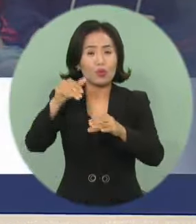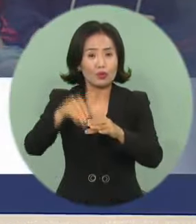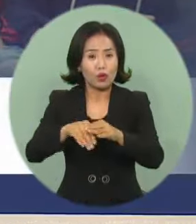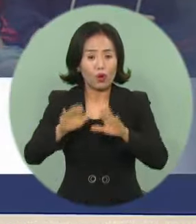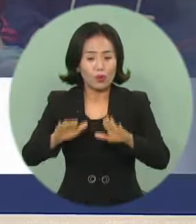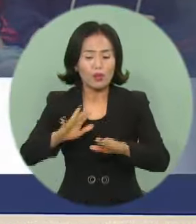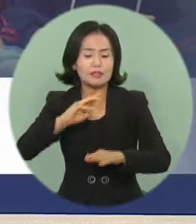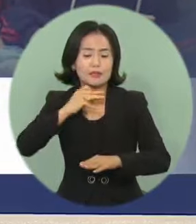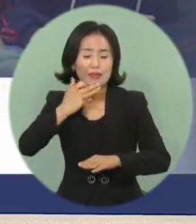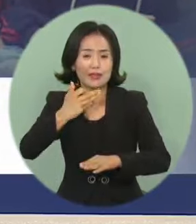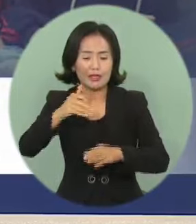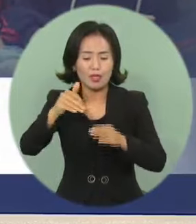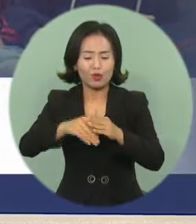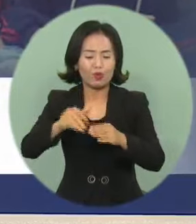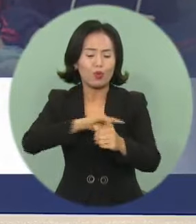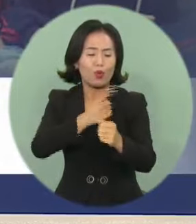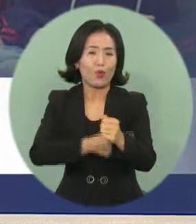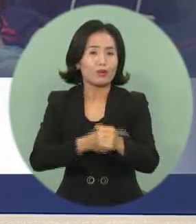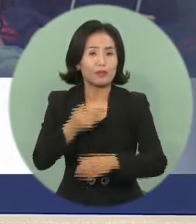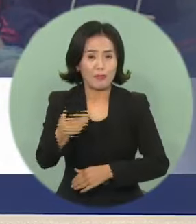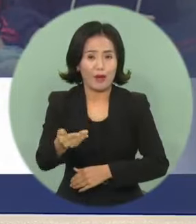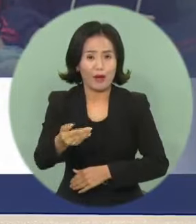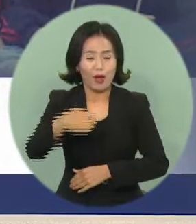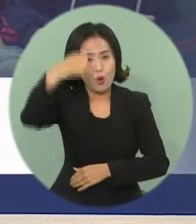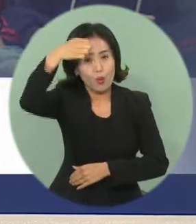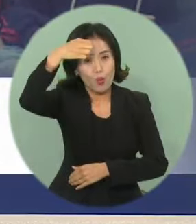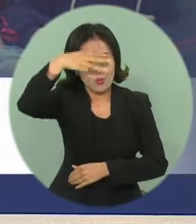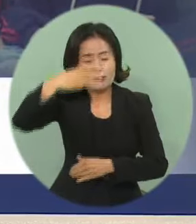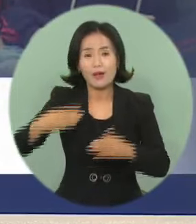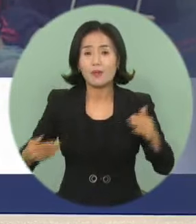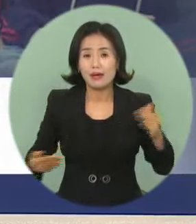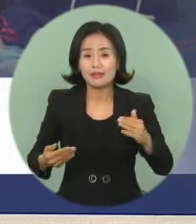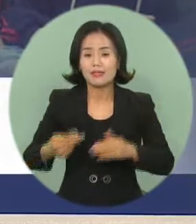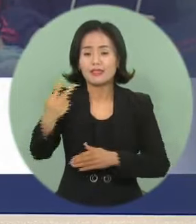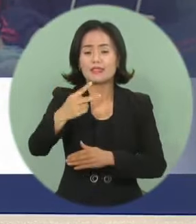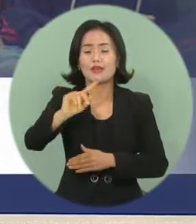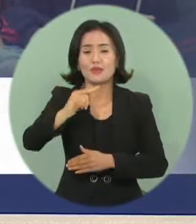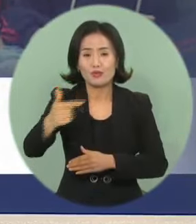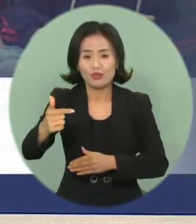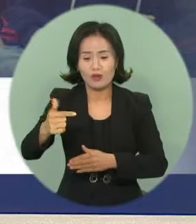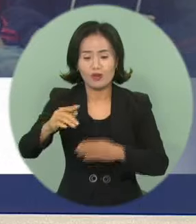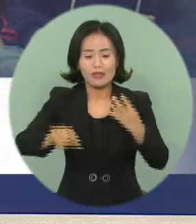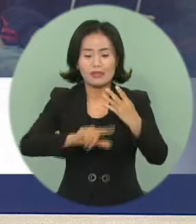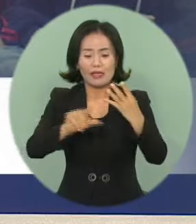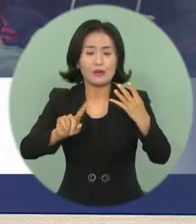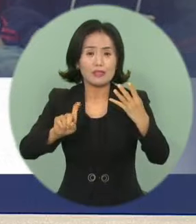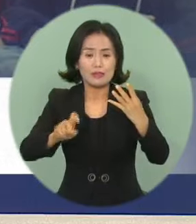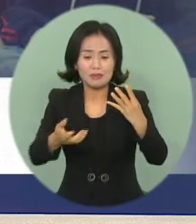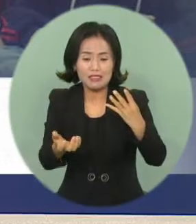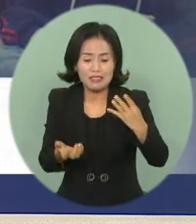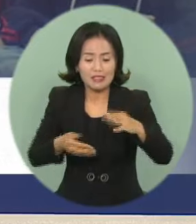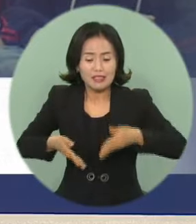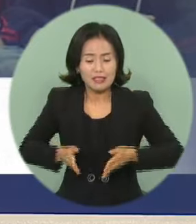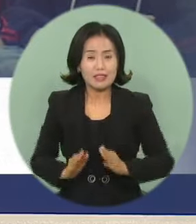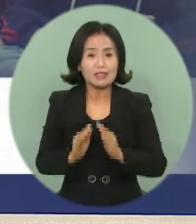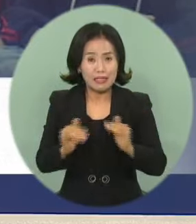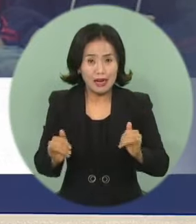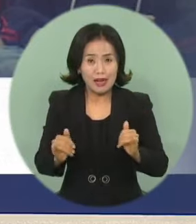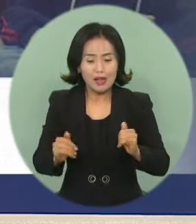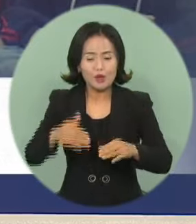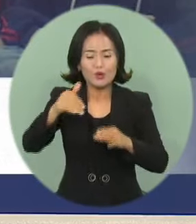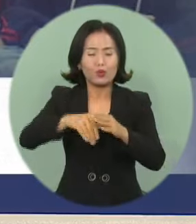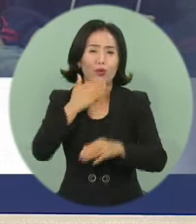만 18세에게 투표권이 주어집니다. 고등학교 3학년생 중 2006년 4월 11일 이전에 태어난 학생들은 투표할